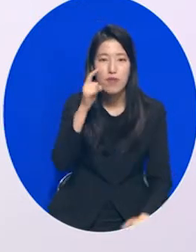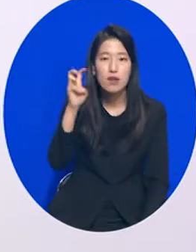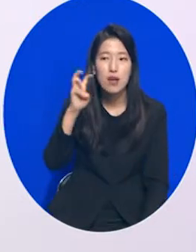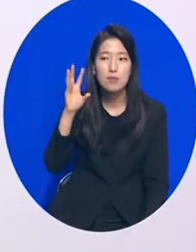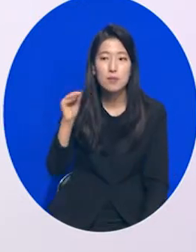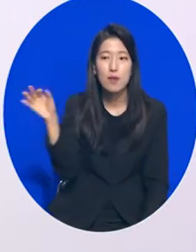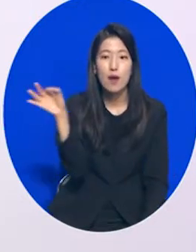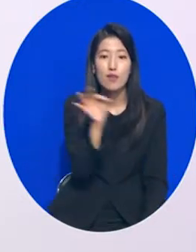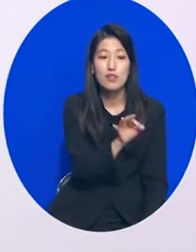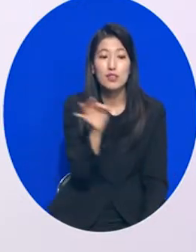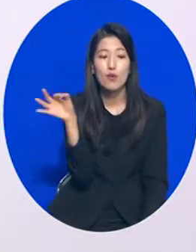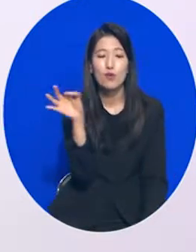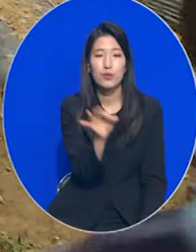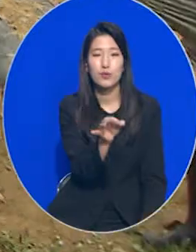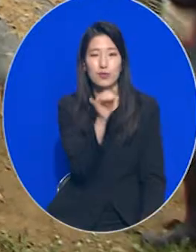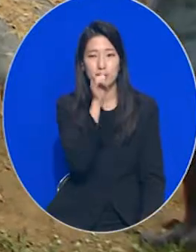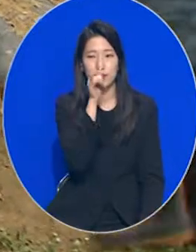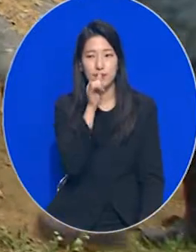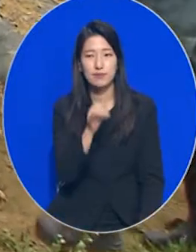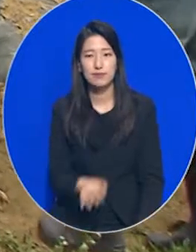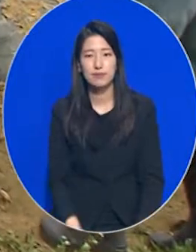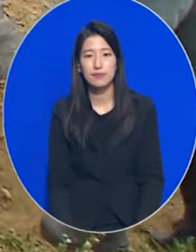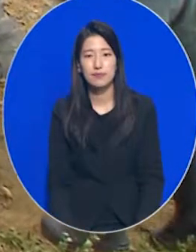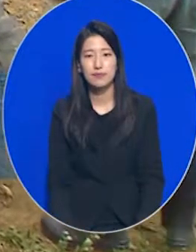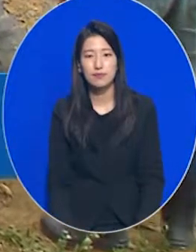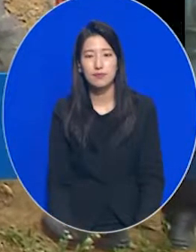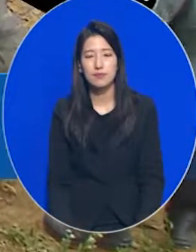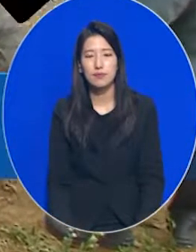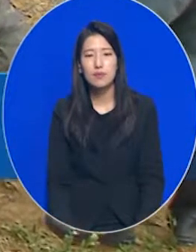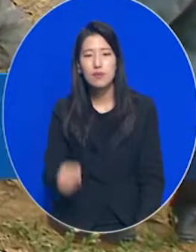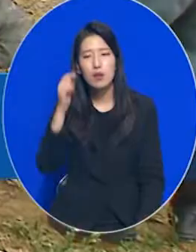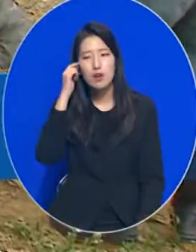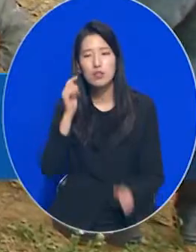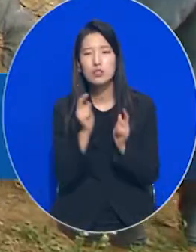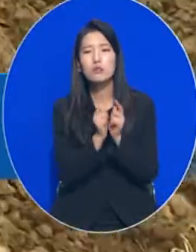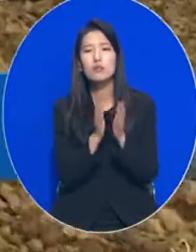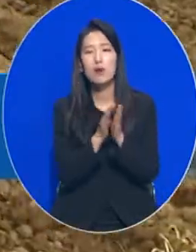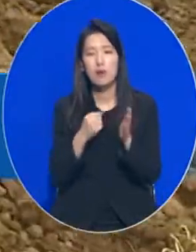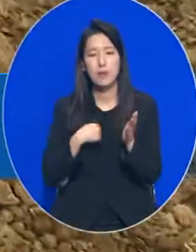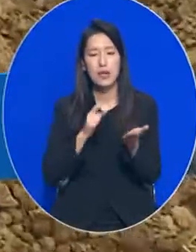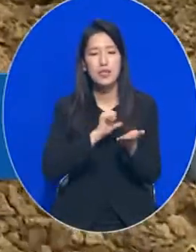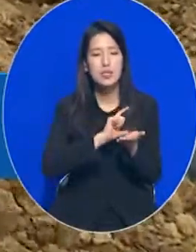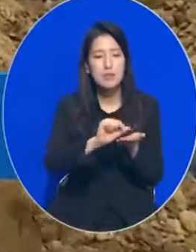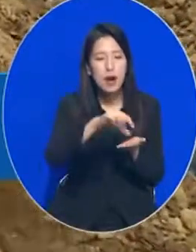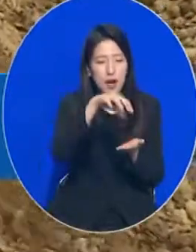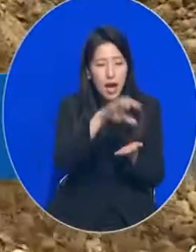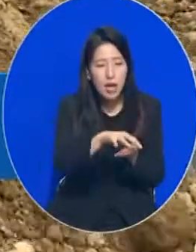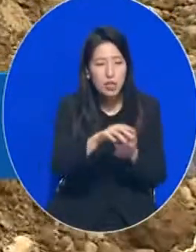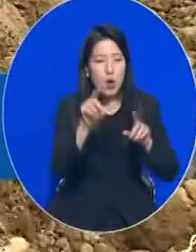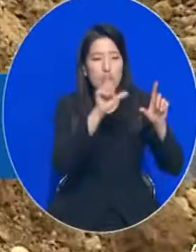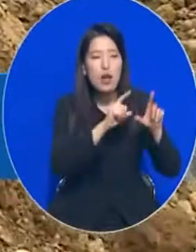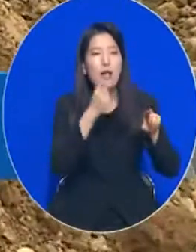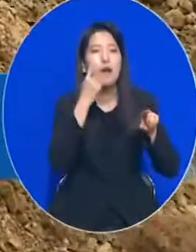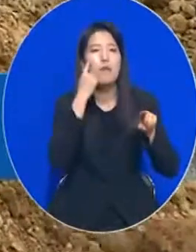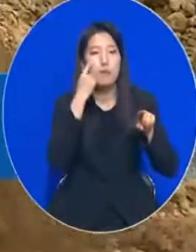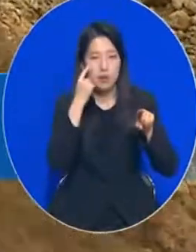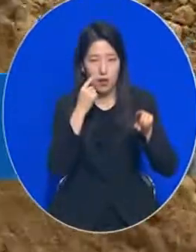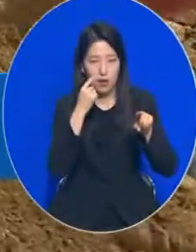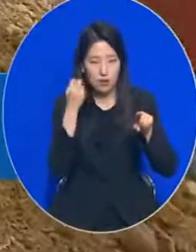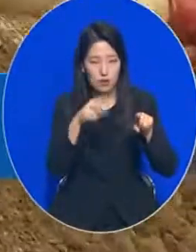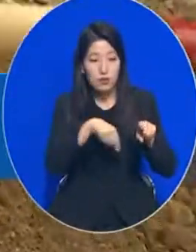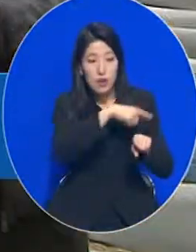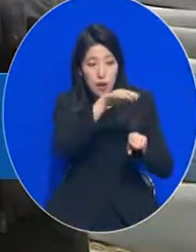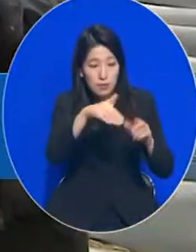원씩 연수비를 지원합니다. 직접 살아보면서 체험을 하실 수 있고 지역 주민과 동시에